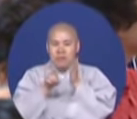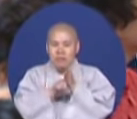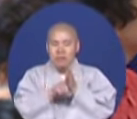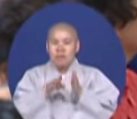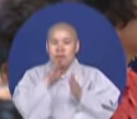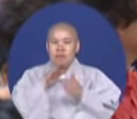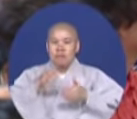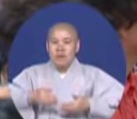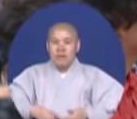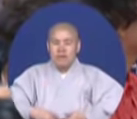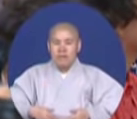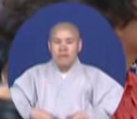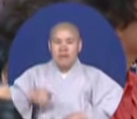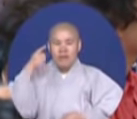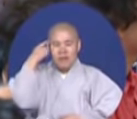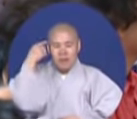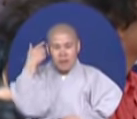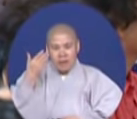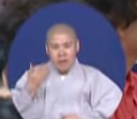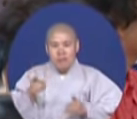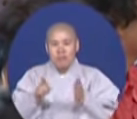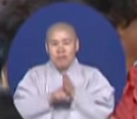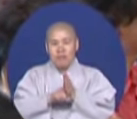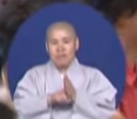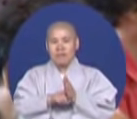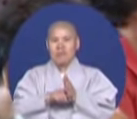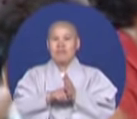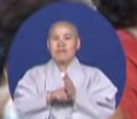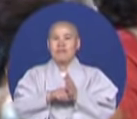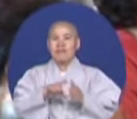이게 까요 이런 신심은 절대 이게